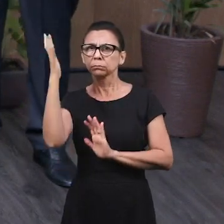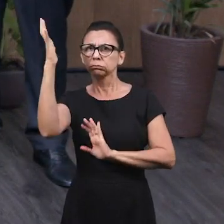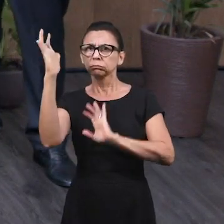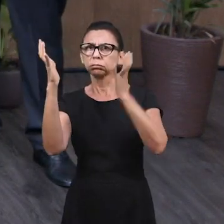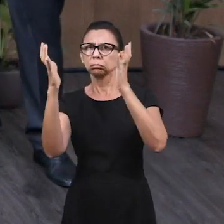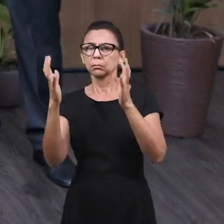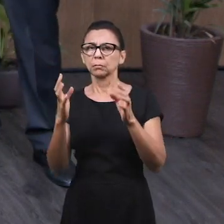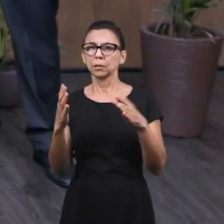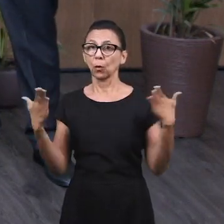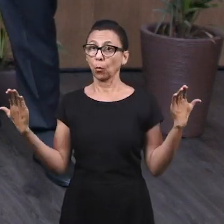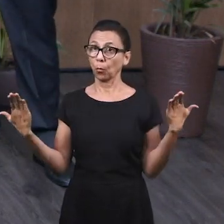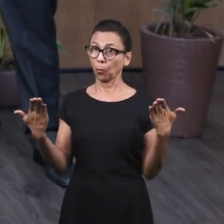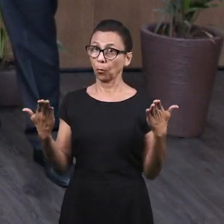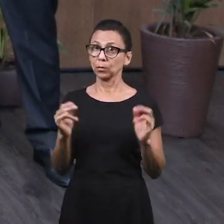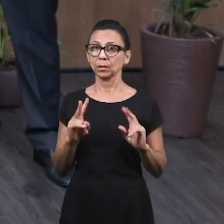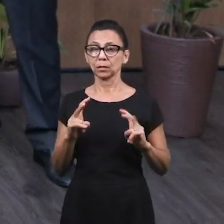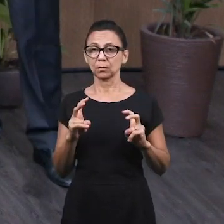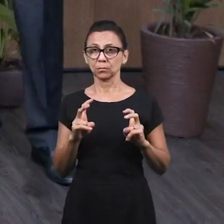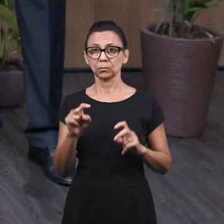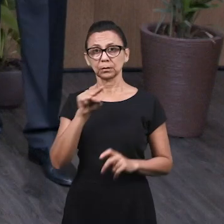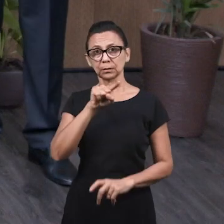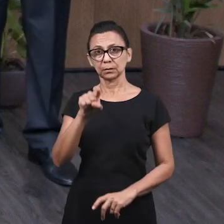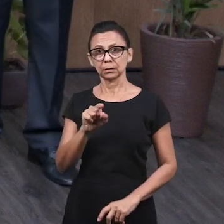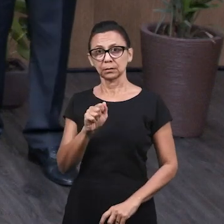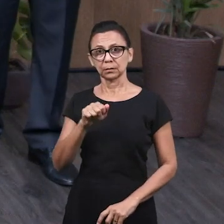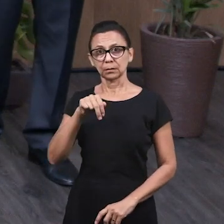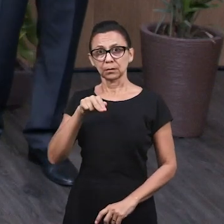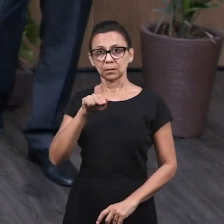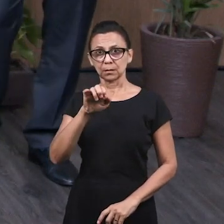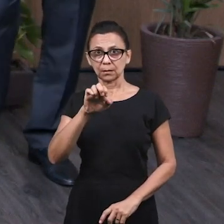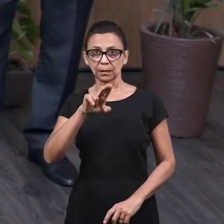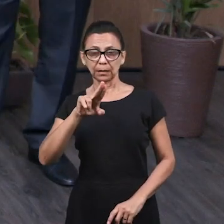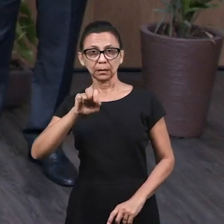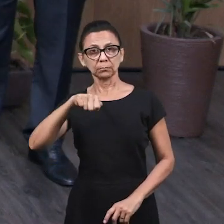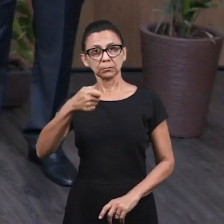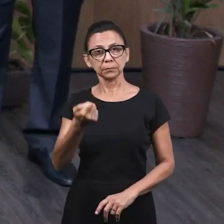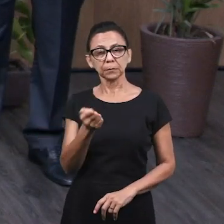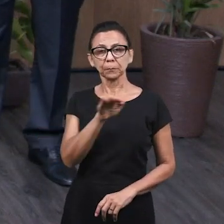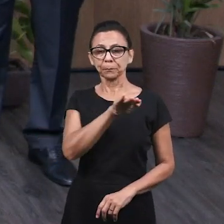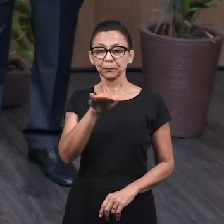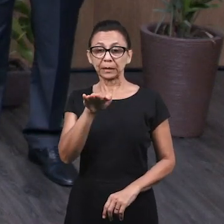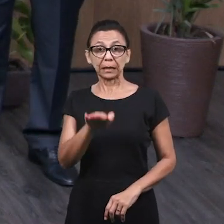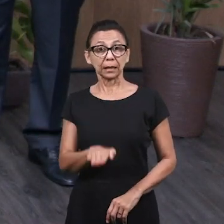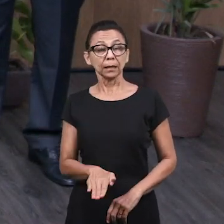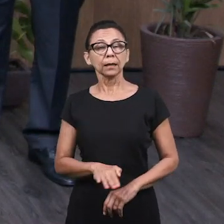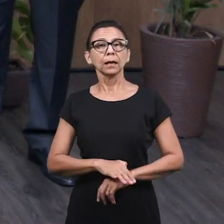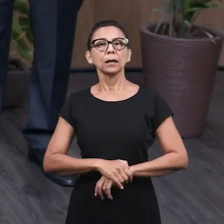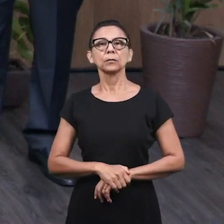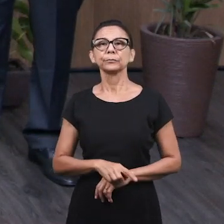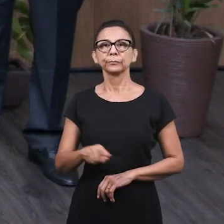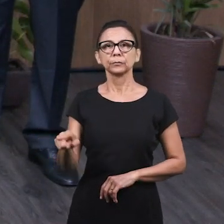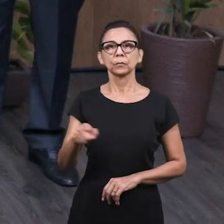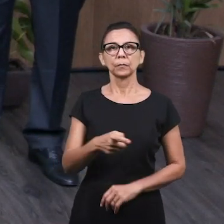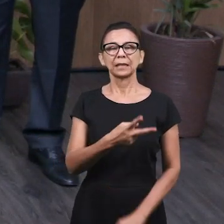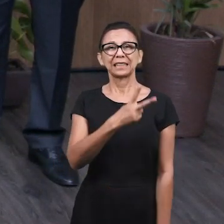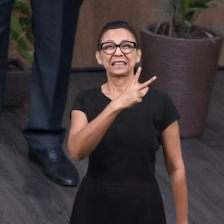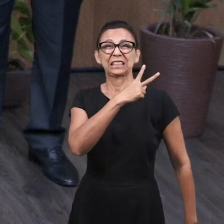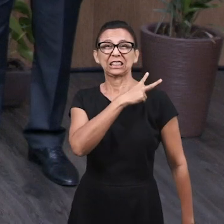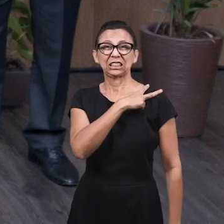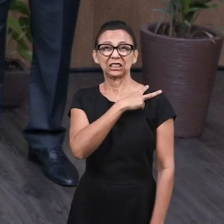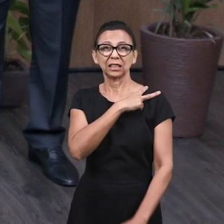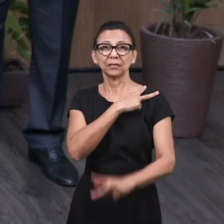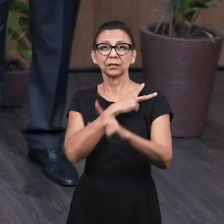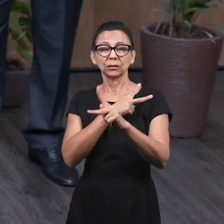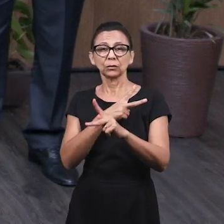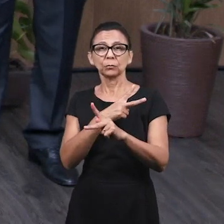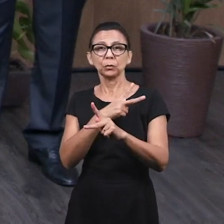aujourd'hui, c'est Zachée, Zaqueu, que, selon enregistré dans la Bible, Zachée était un chef des publicains.